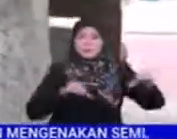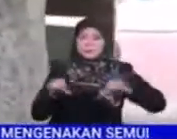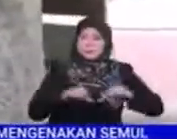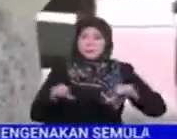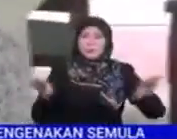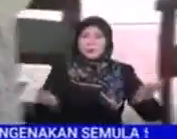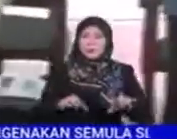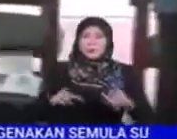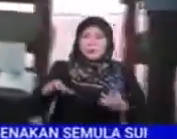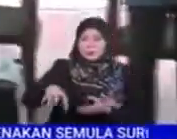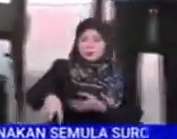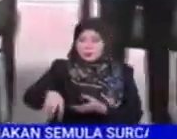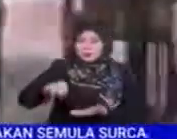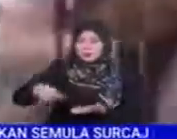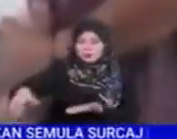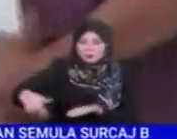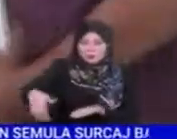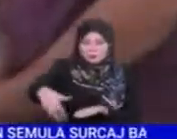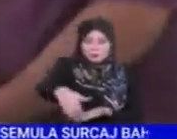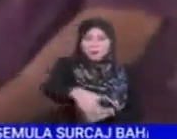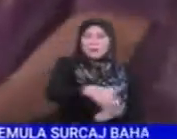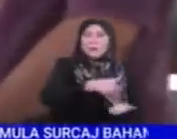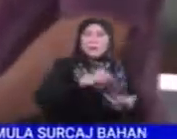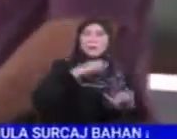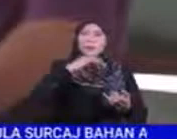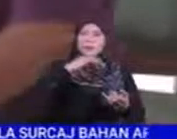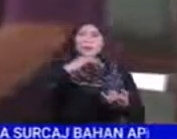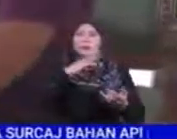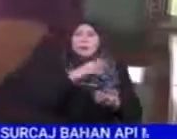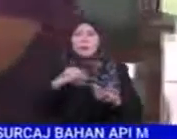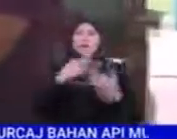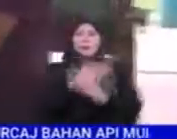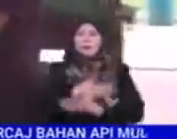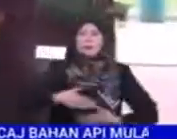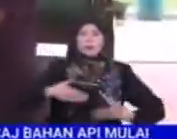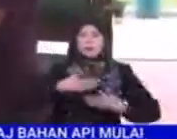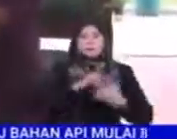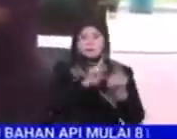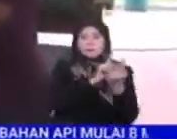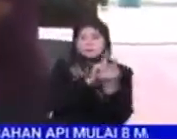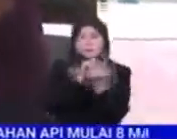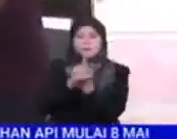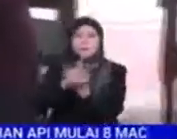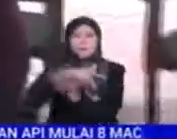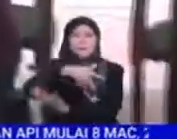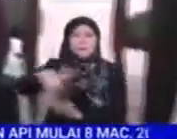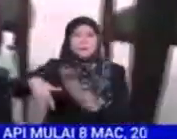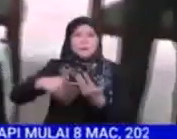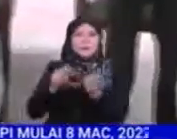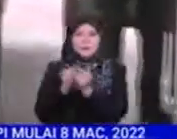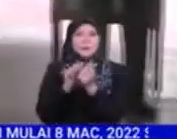dijalankan mengutip sampah secara beriadah dan pelantikan rakan komuniti SW Corp.